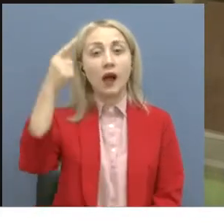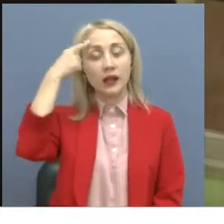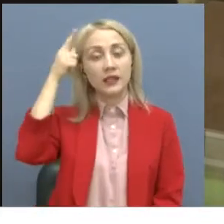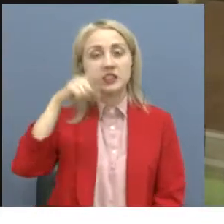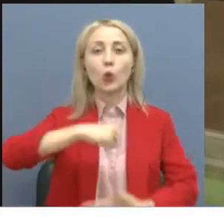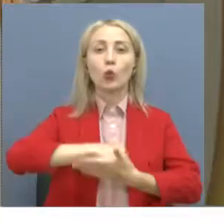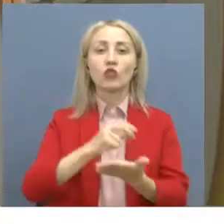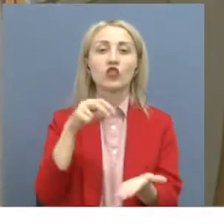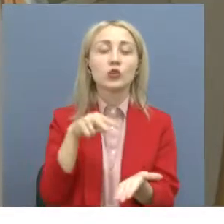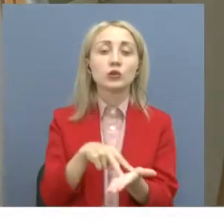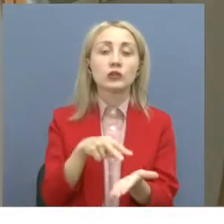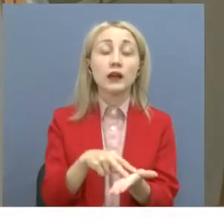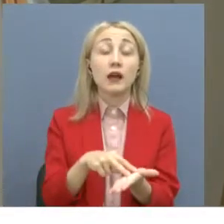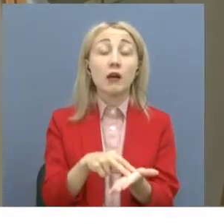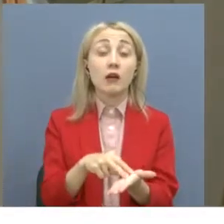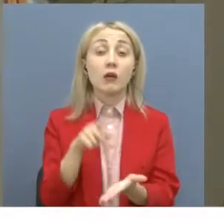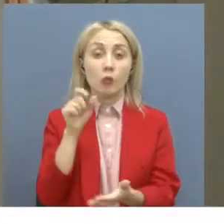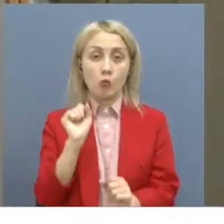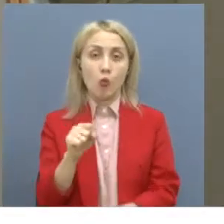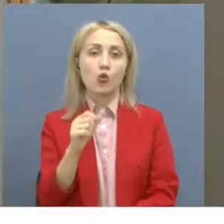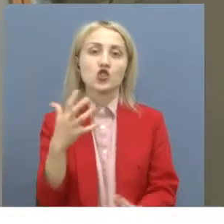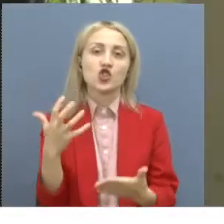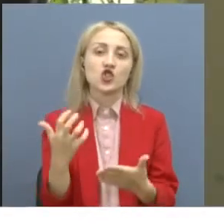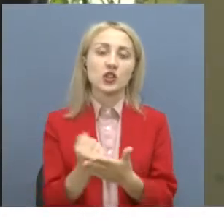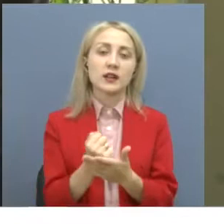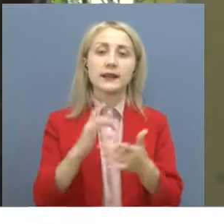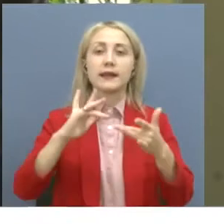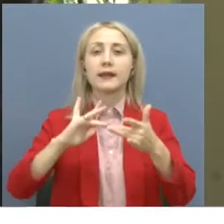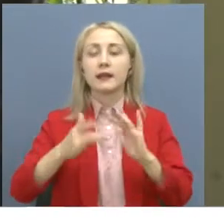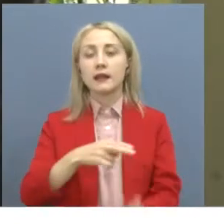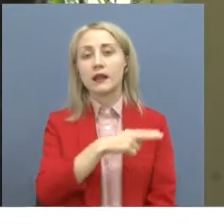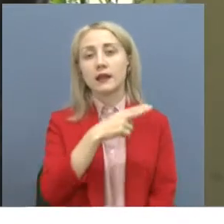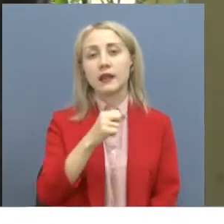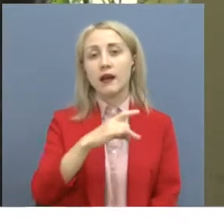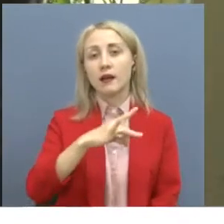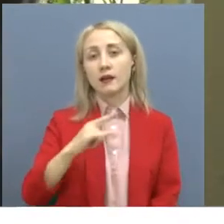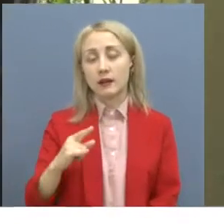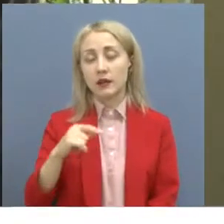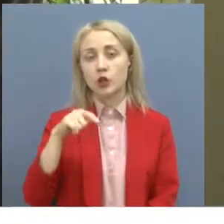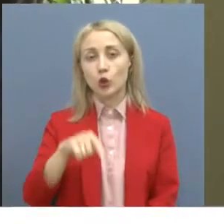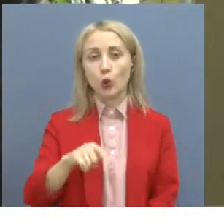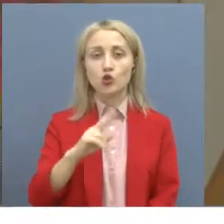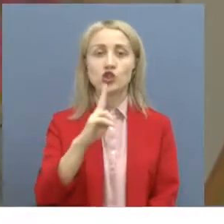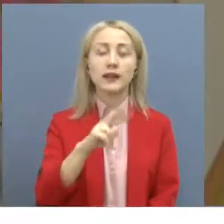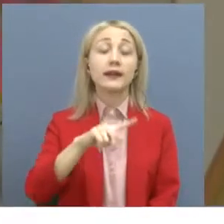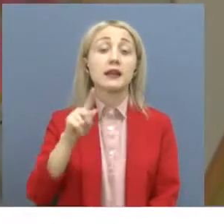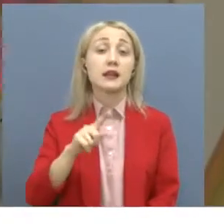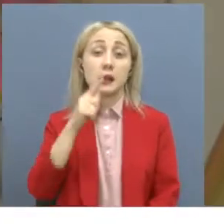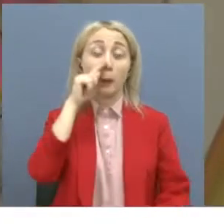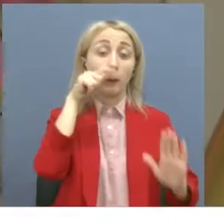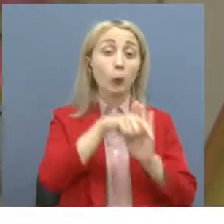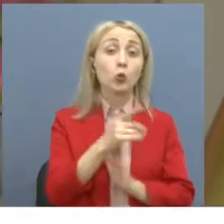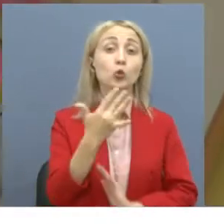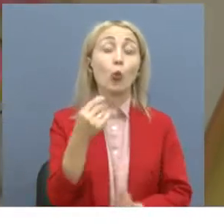пайдалы ақпаратты дәрі кезет мобильді қосымшасы арқылы білуге болады. Сондай ақ қандай да бір дәрі-дәрмек бағасының шамадан тыс қымбаттауына немесе